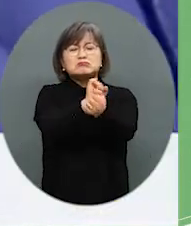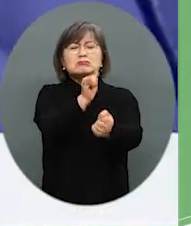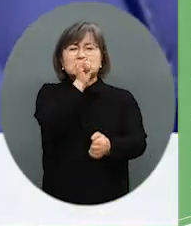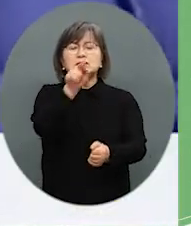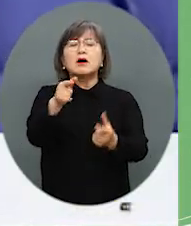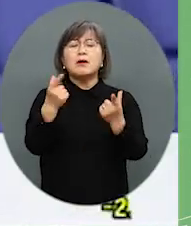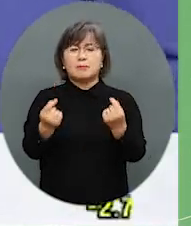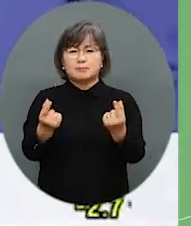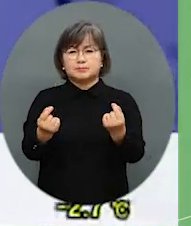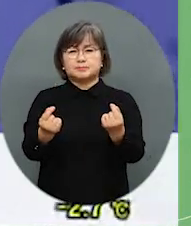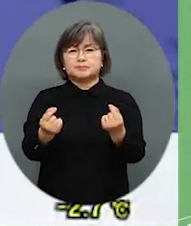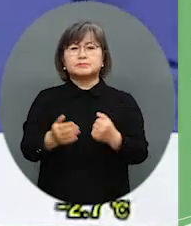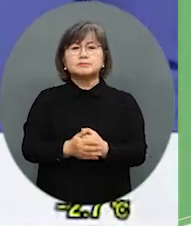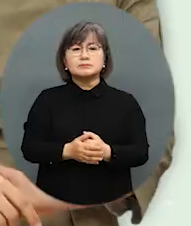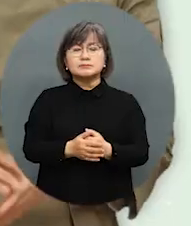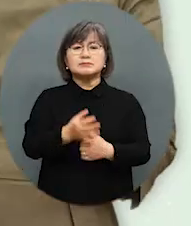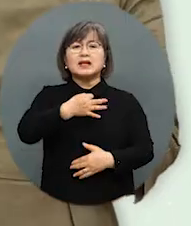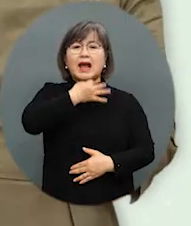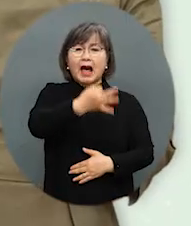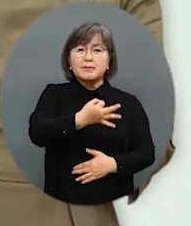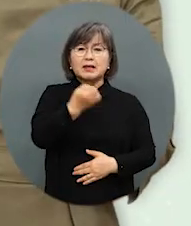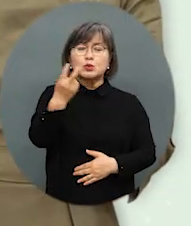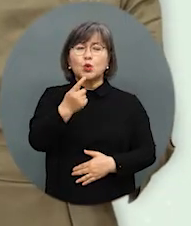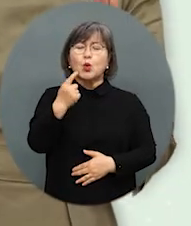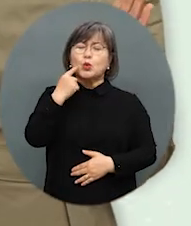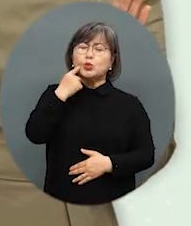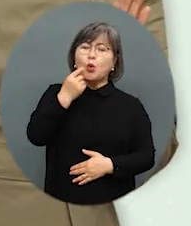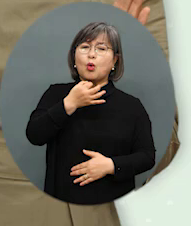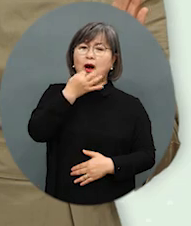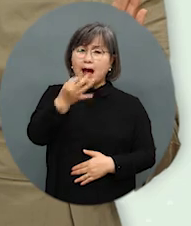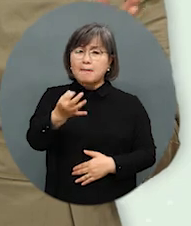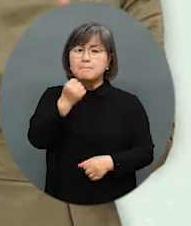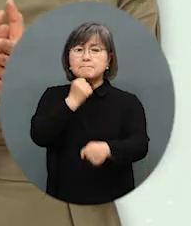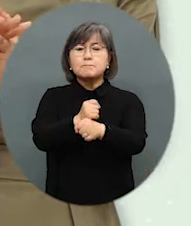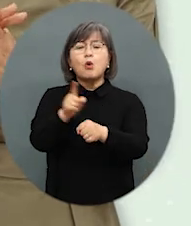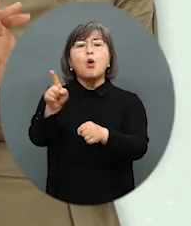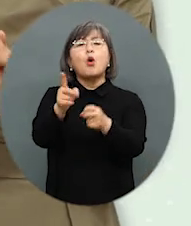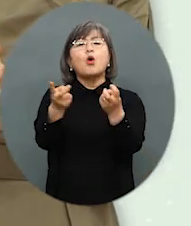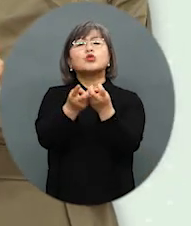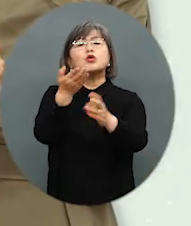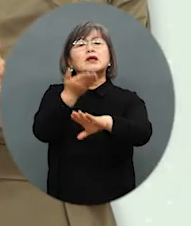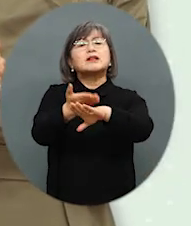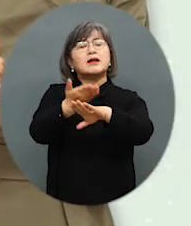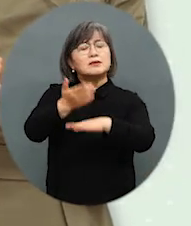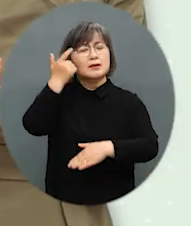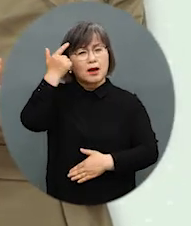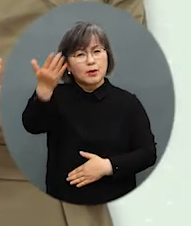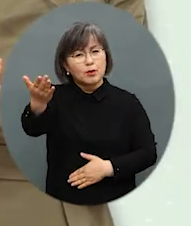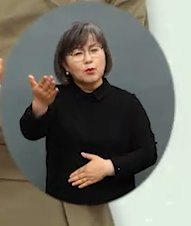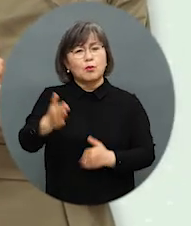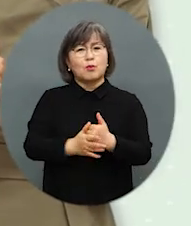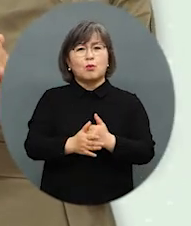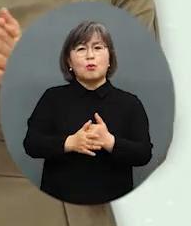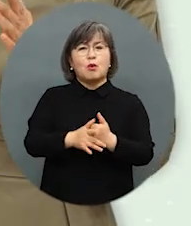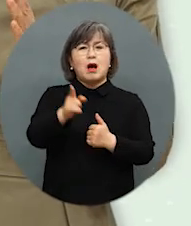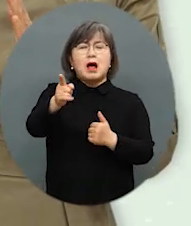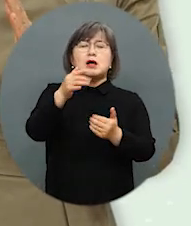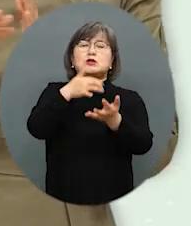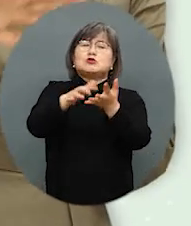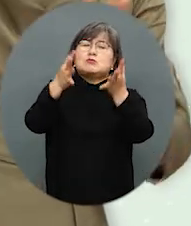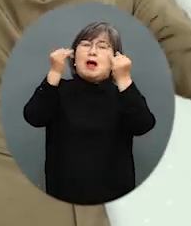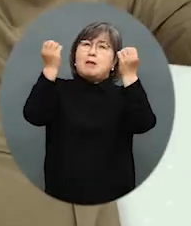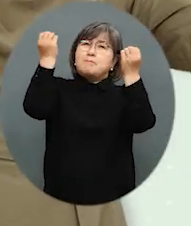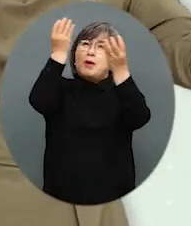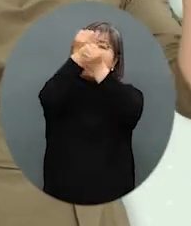친구들도 많이 걸린 것 같아요. 감기와 독감, 인플루엔자는 어떻게 다를까요?